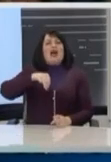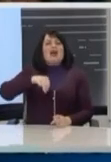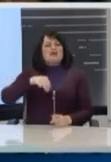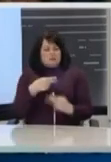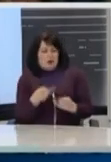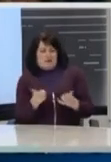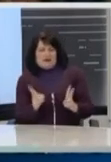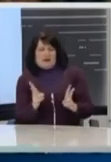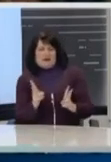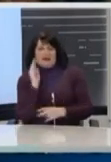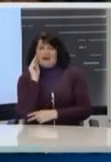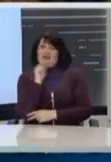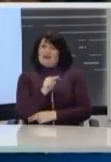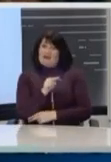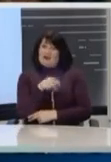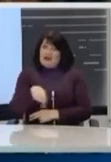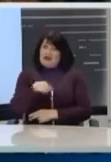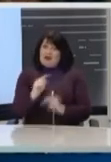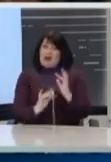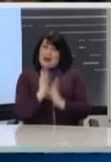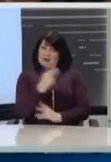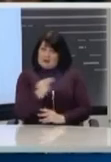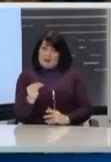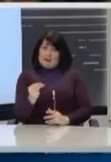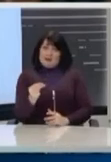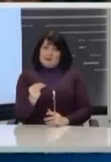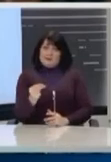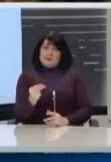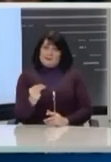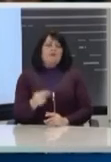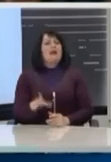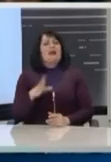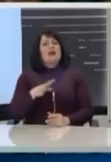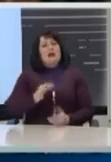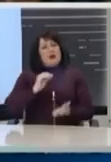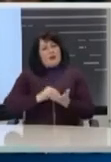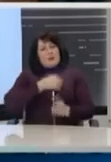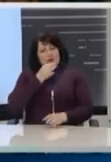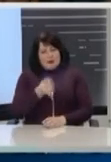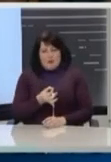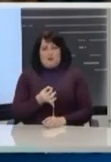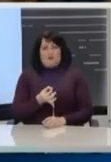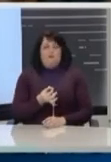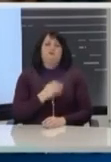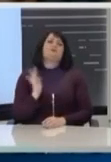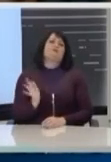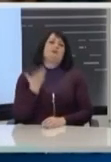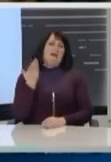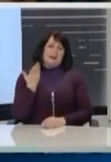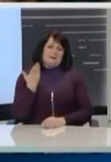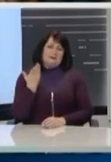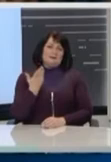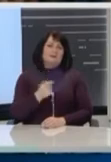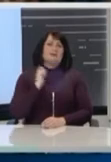οποίος βλέπει ανάπτυξη σε αυτά τα φαινόμενα. Και θέλω να δηλώσω ότι αν ποτέ υπάρχει